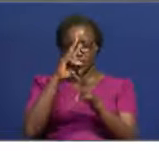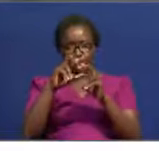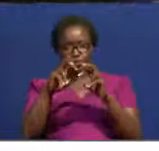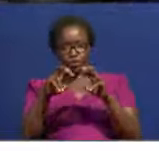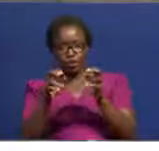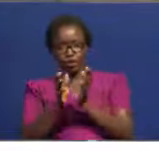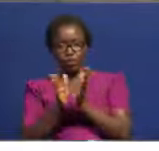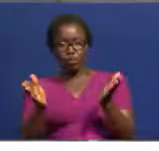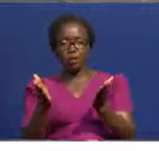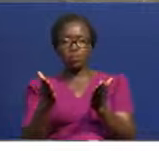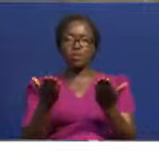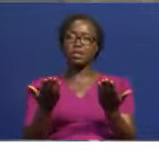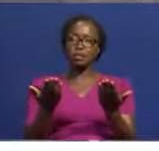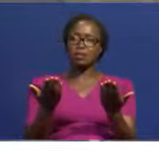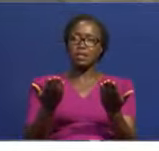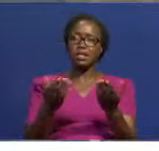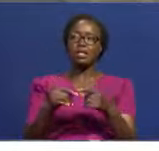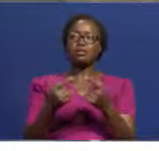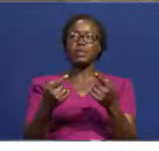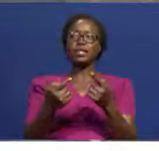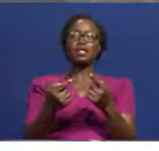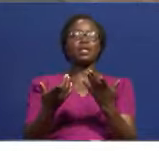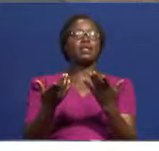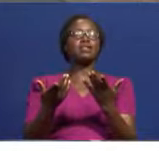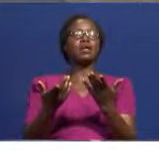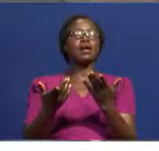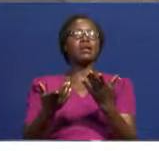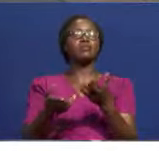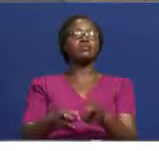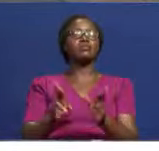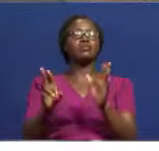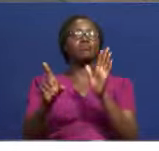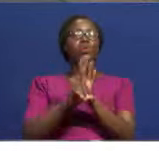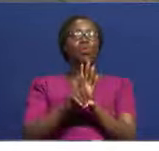umma yaliyokiuka sheria za barabarani.